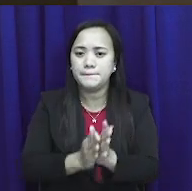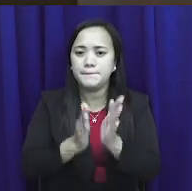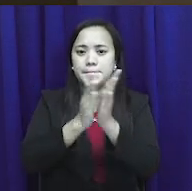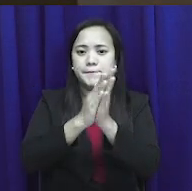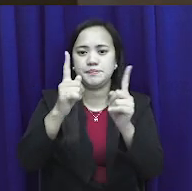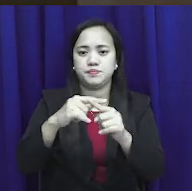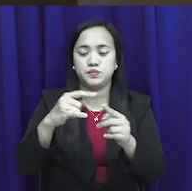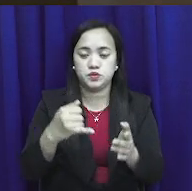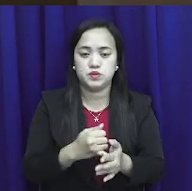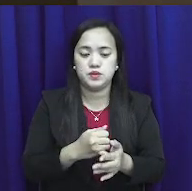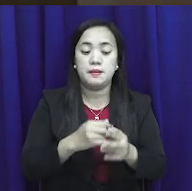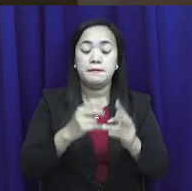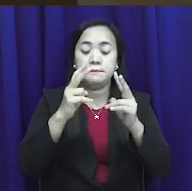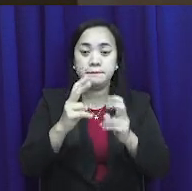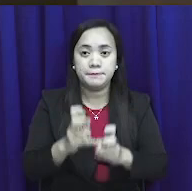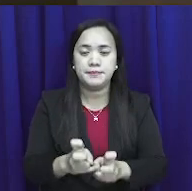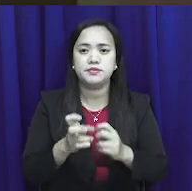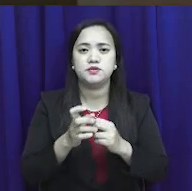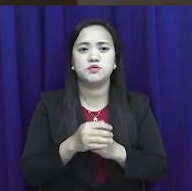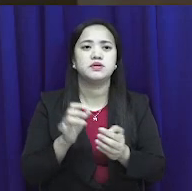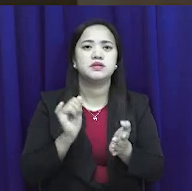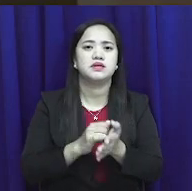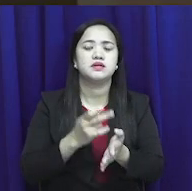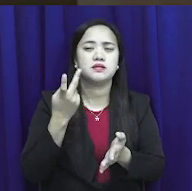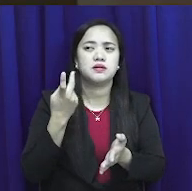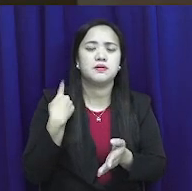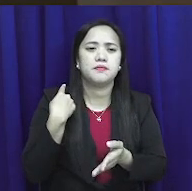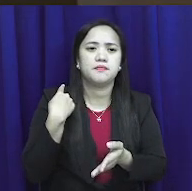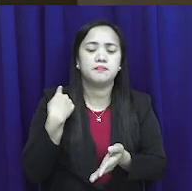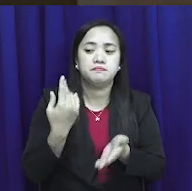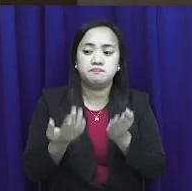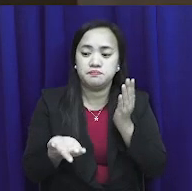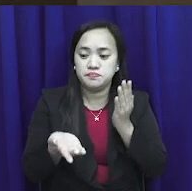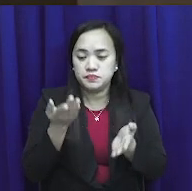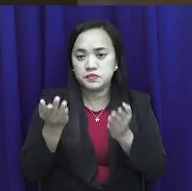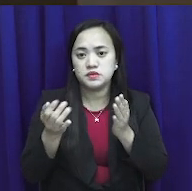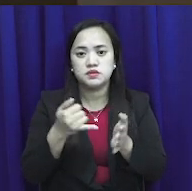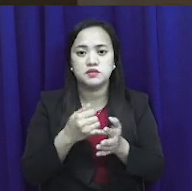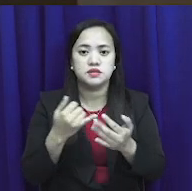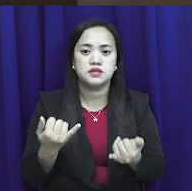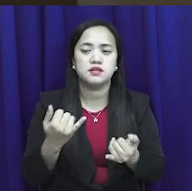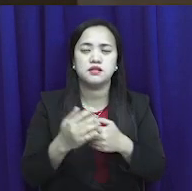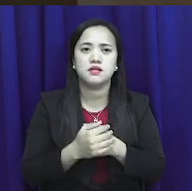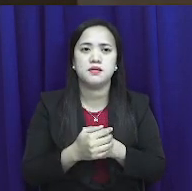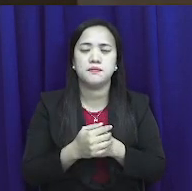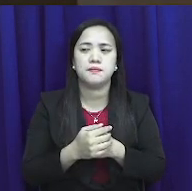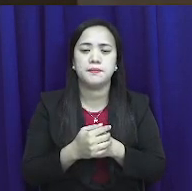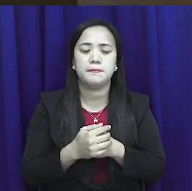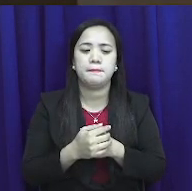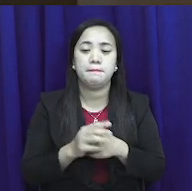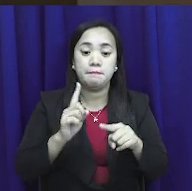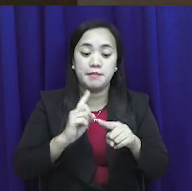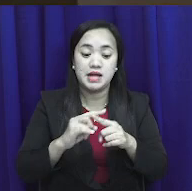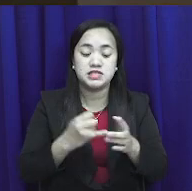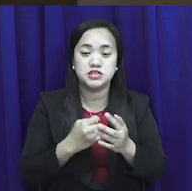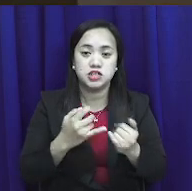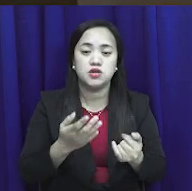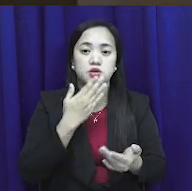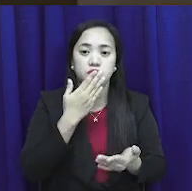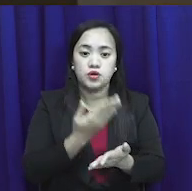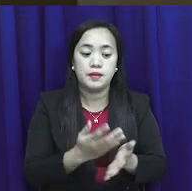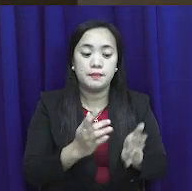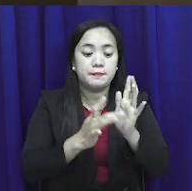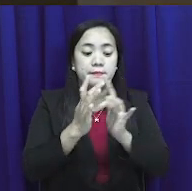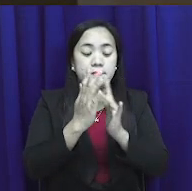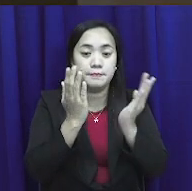mga pamilya may mga problems na ganyang issues But you know ang kagandahan po na pinapakita natin dito is that biblically